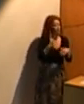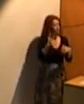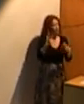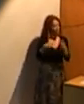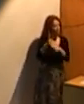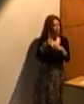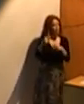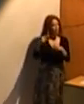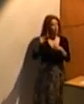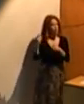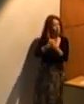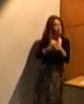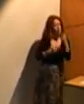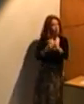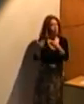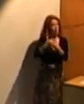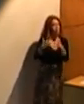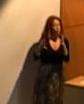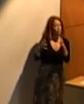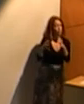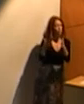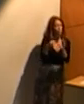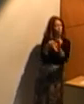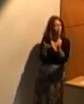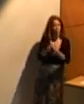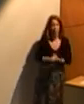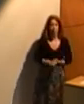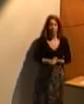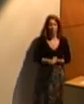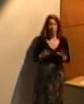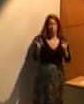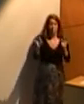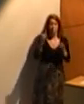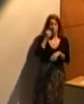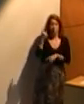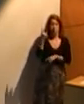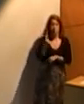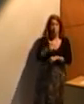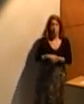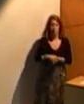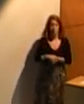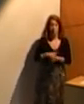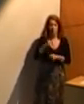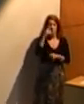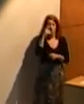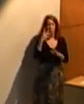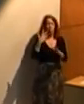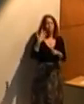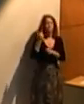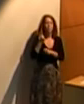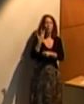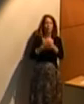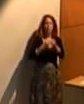excellente question effectivement quand on parlait des tic et de sciences il ya encore quelques de quelques années